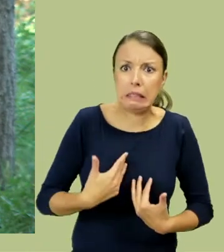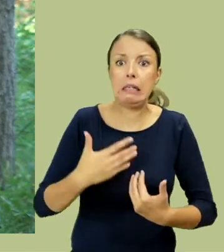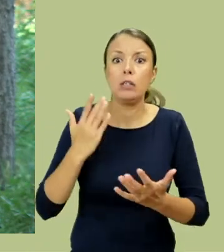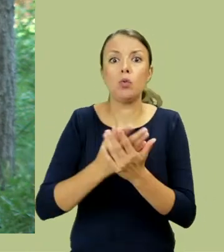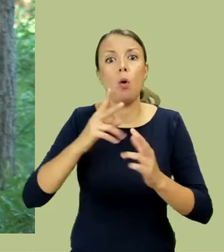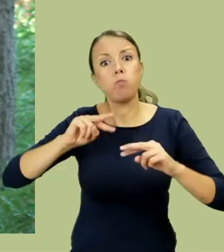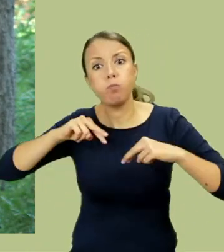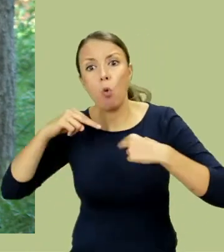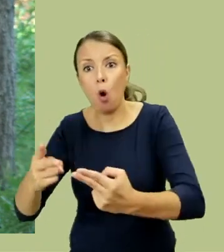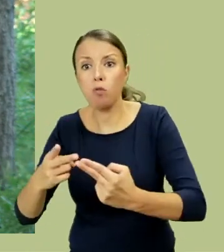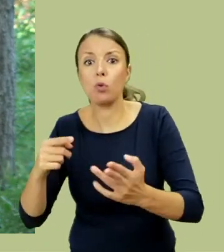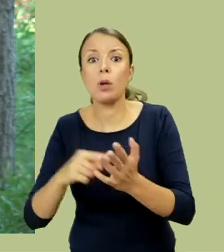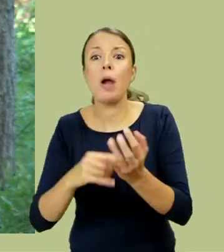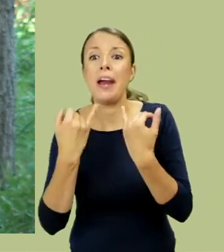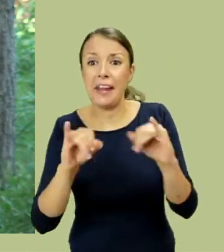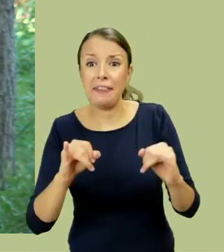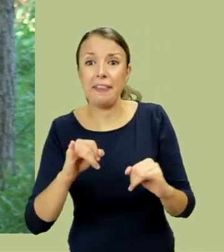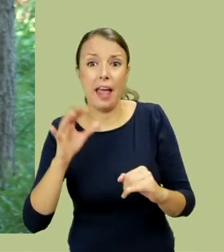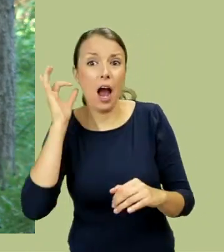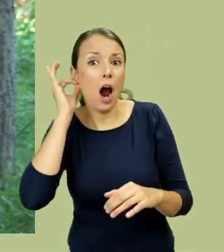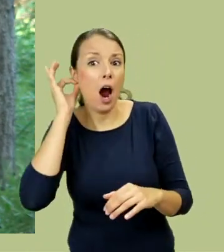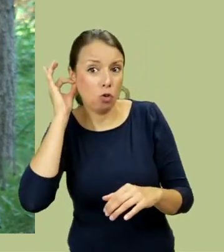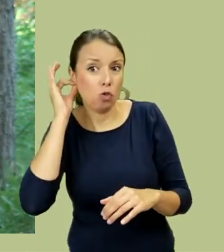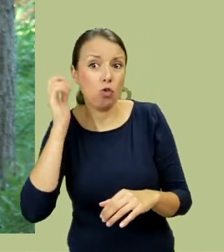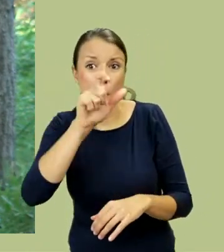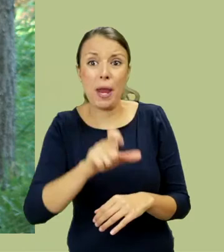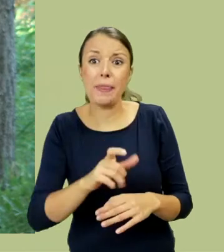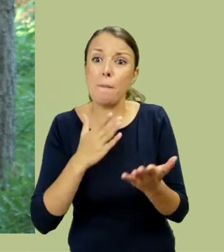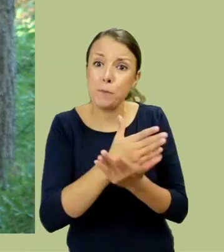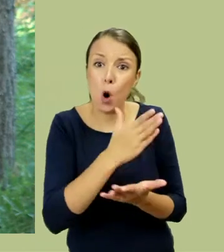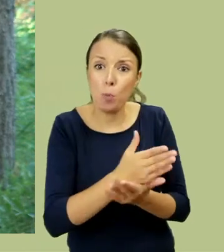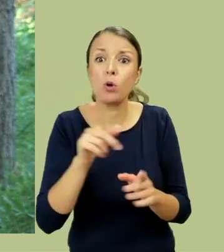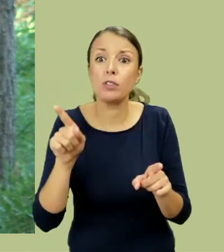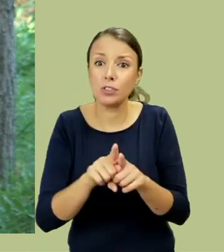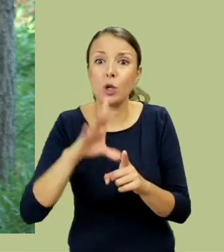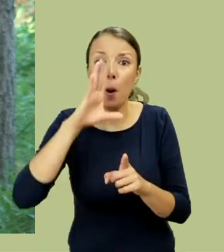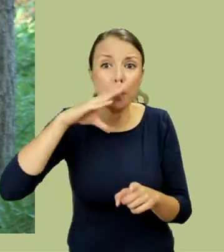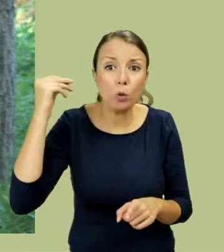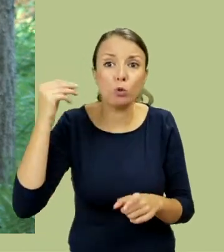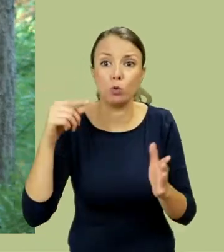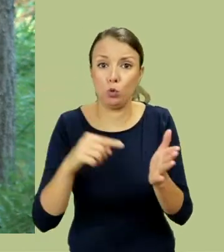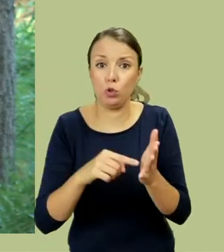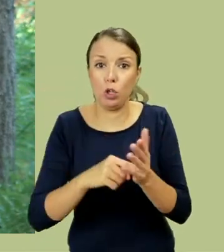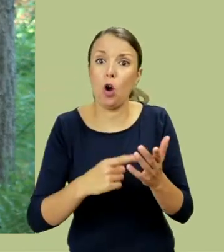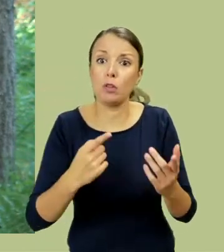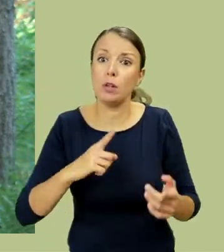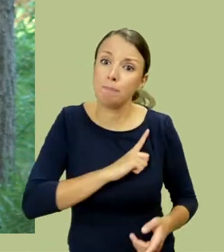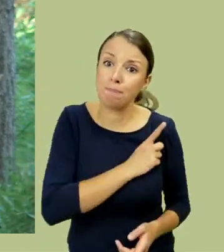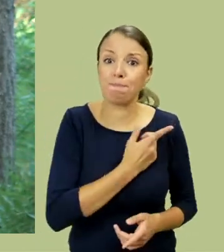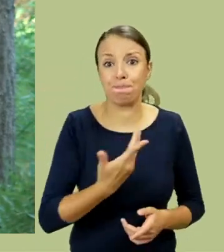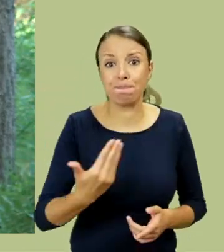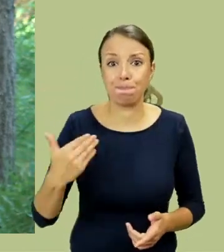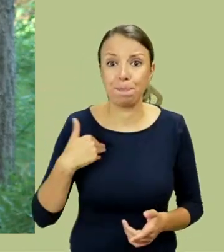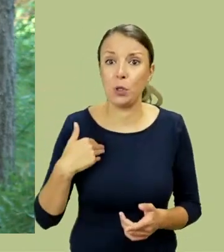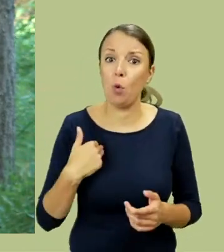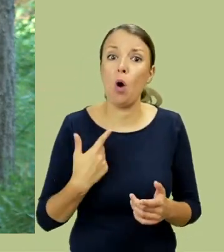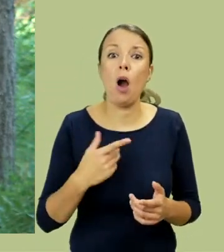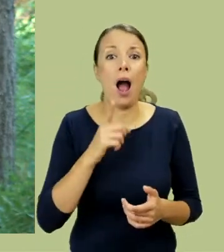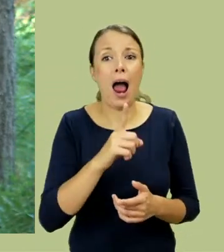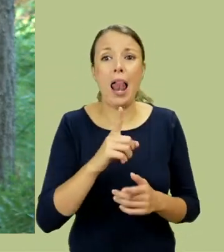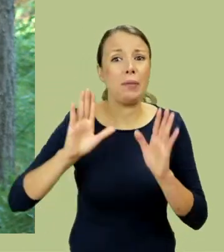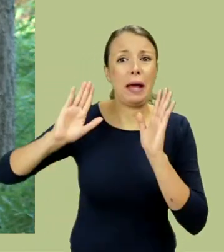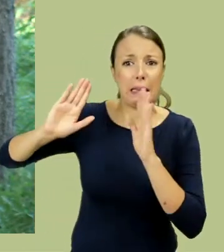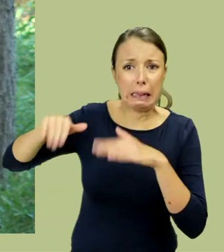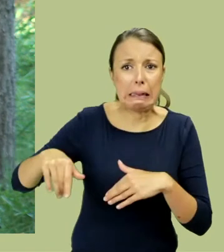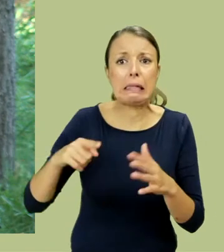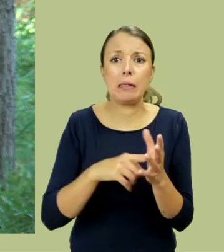ale potrafiła nie zwracać na to uwagi, skoro połączyło ich dzieło, te dwie panie,